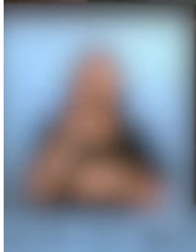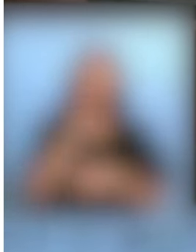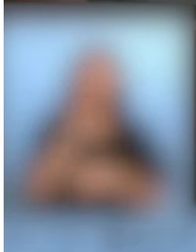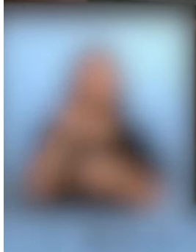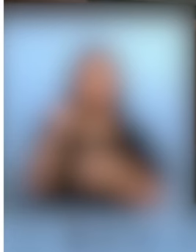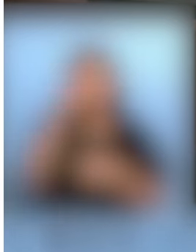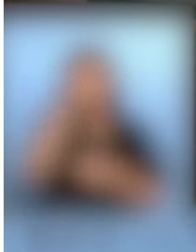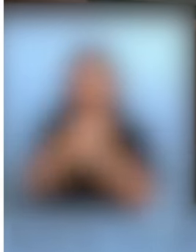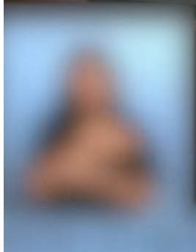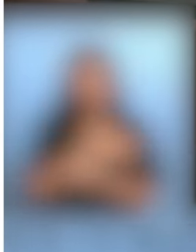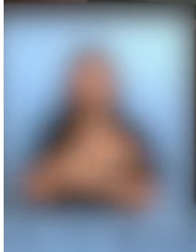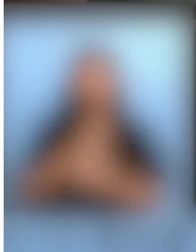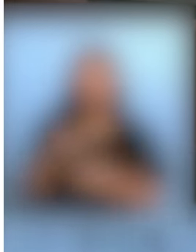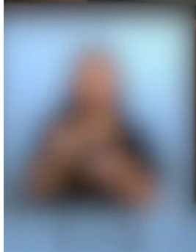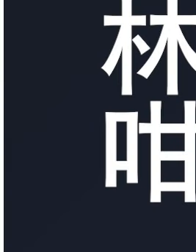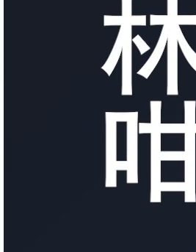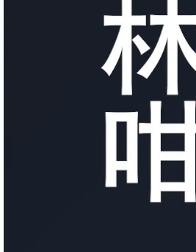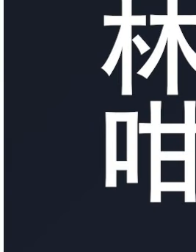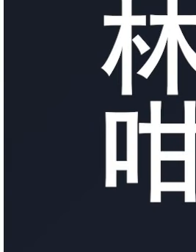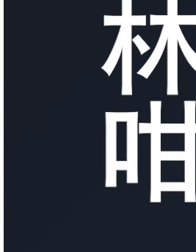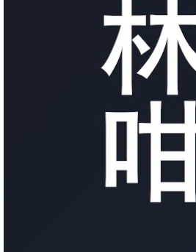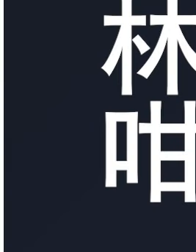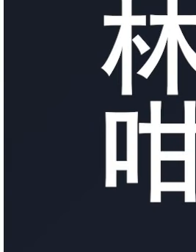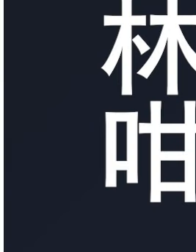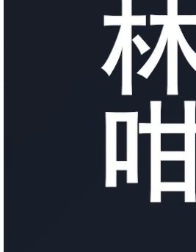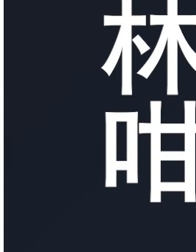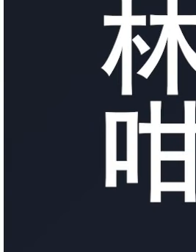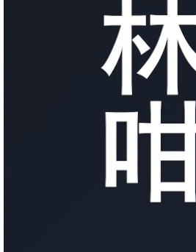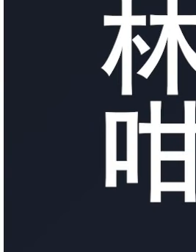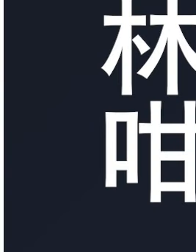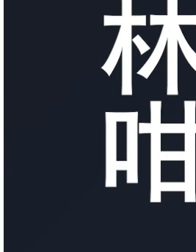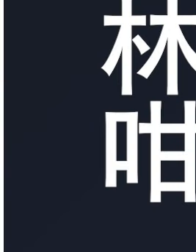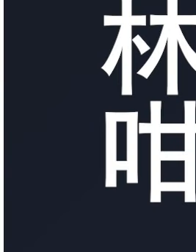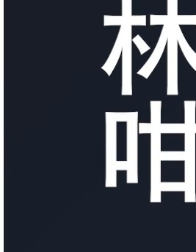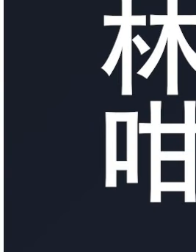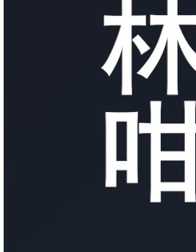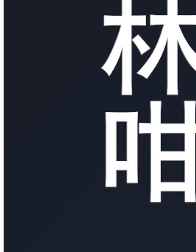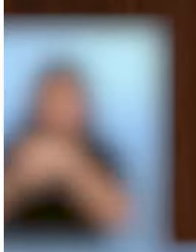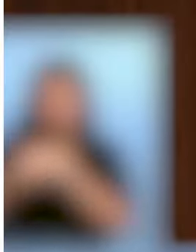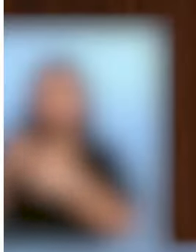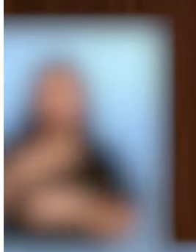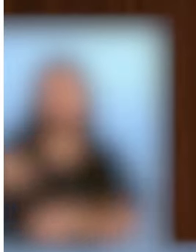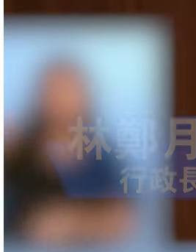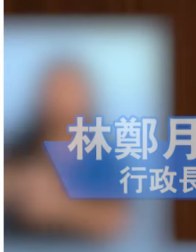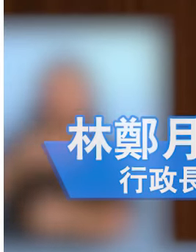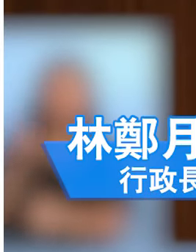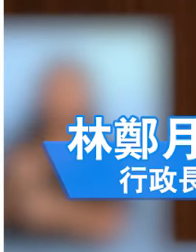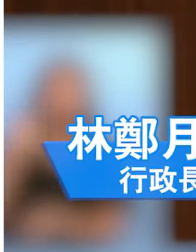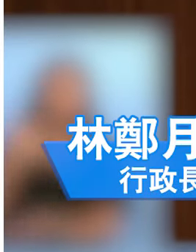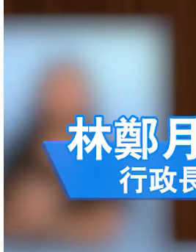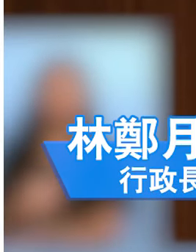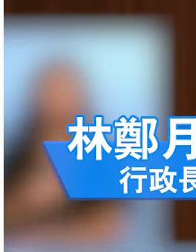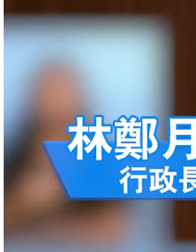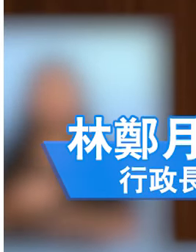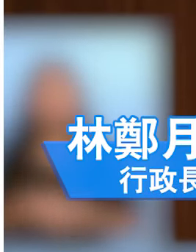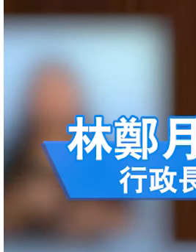公職人員的話，可能就罪加一等。 好，我們加快這方面的工作，不過容許我說一句，